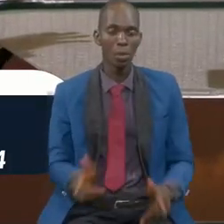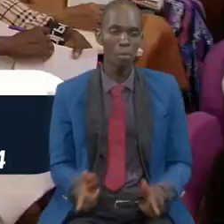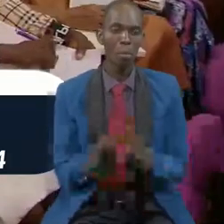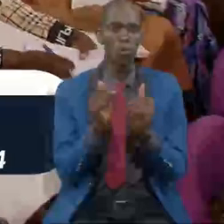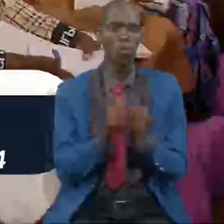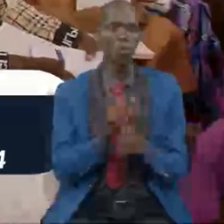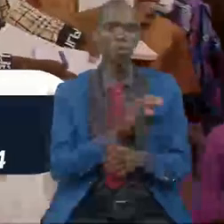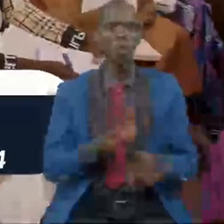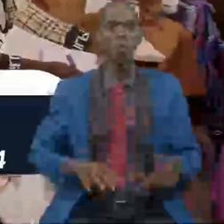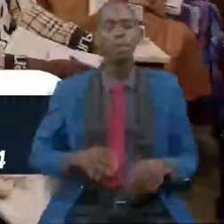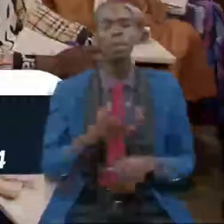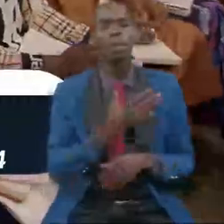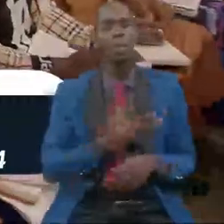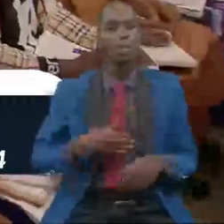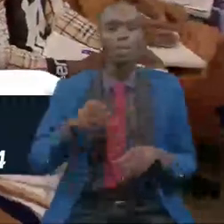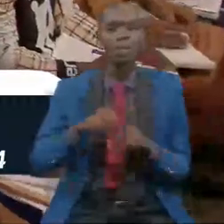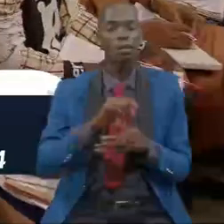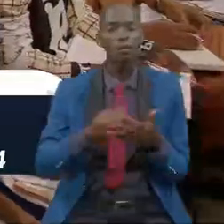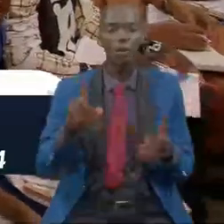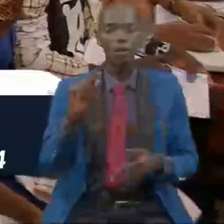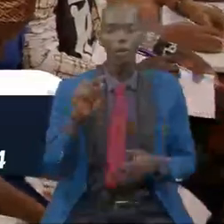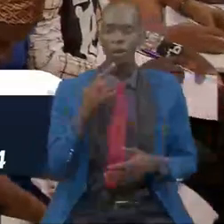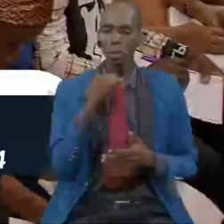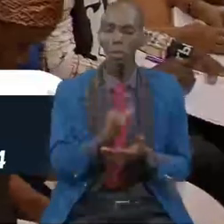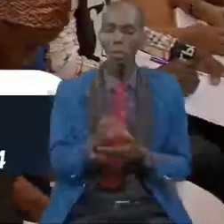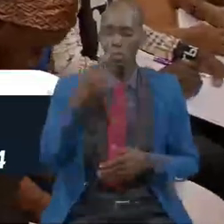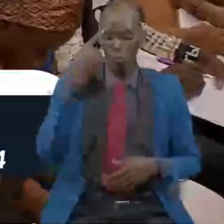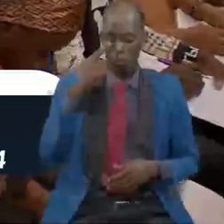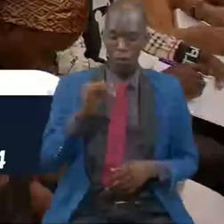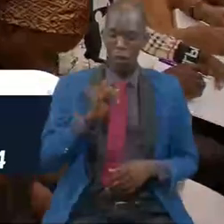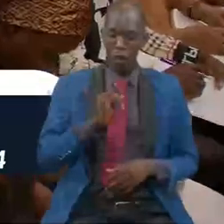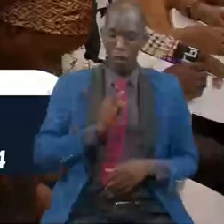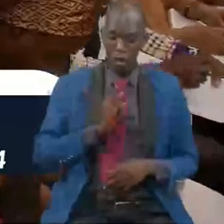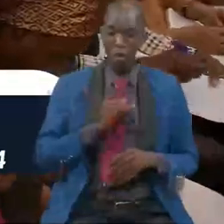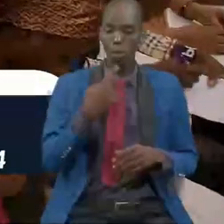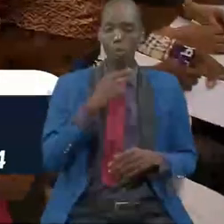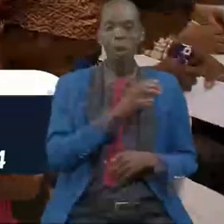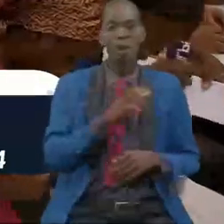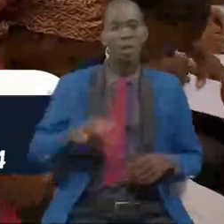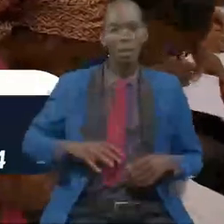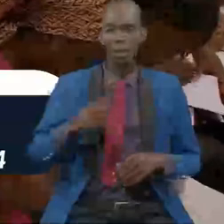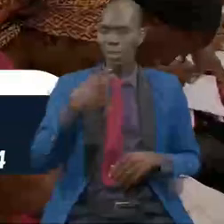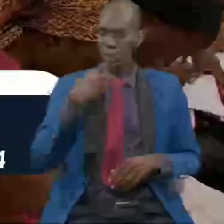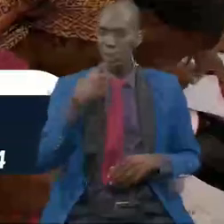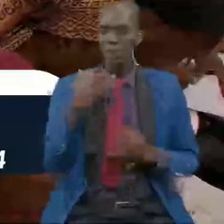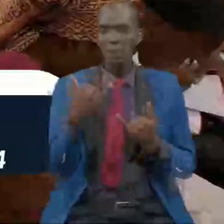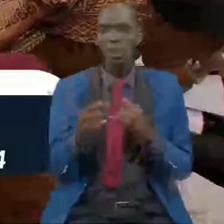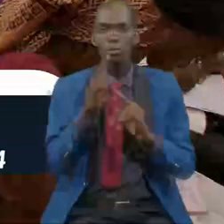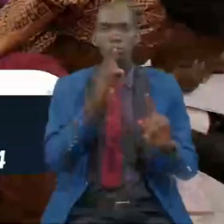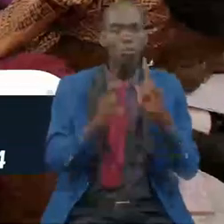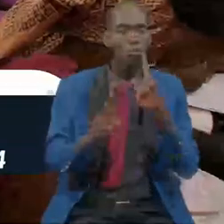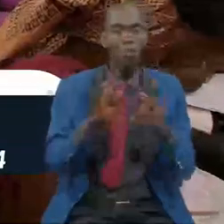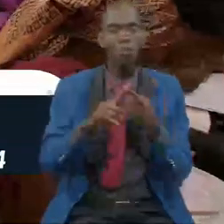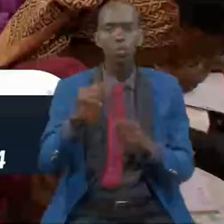lui. Voyons le verset 20. Car je vous le dis, il prêchait à la foule,